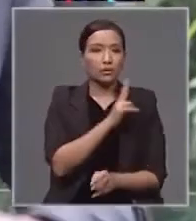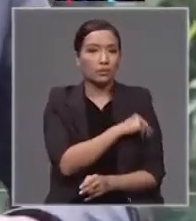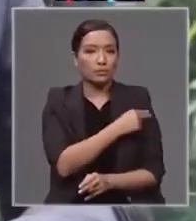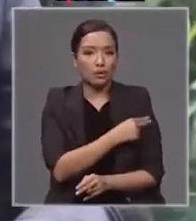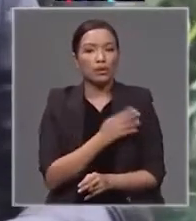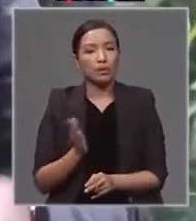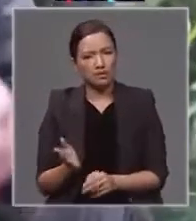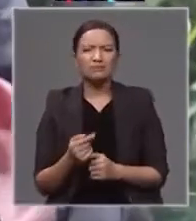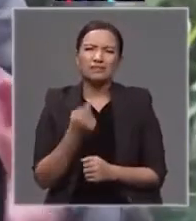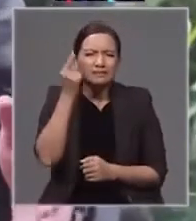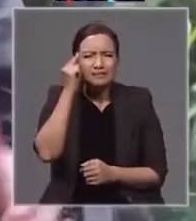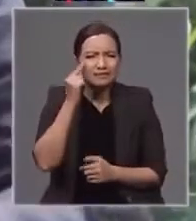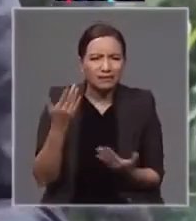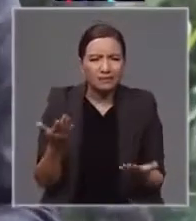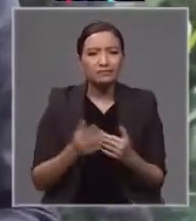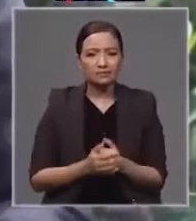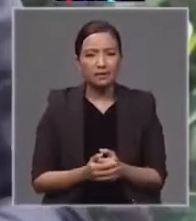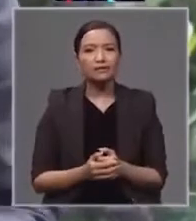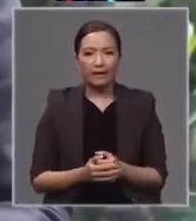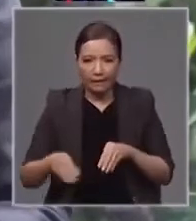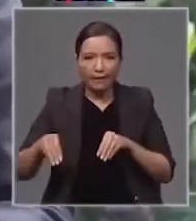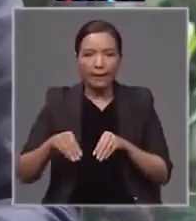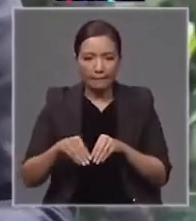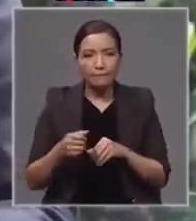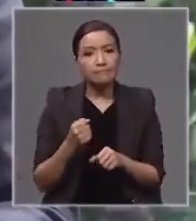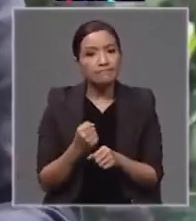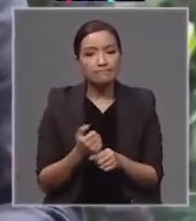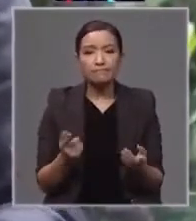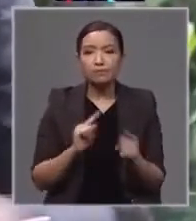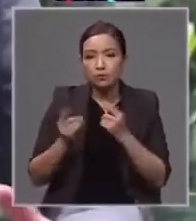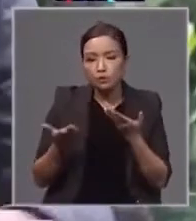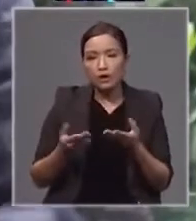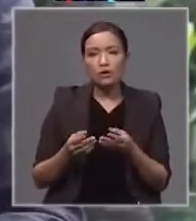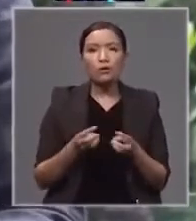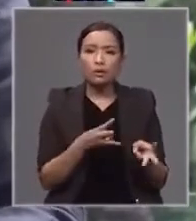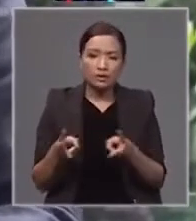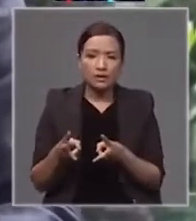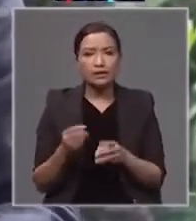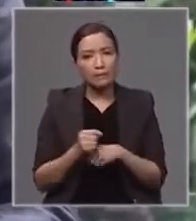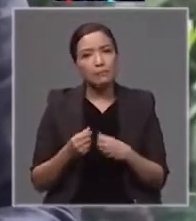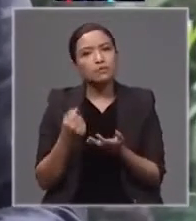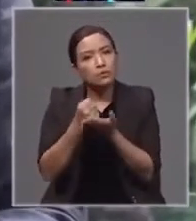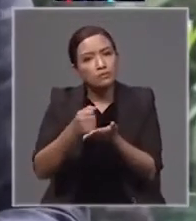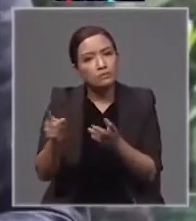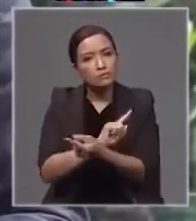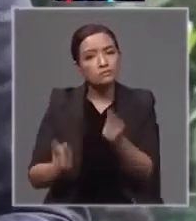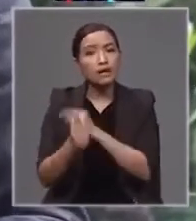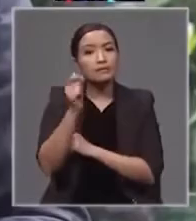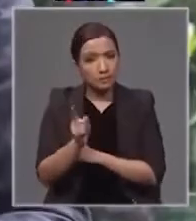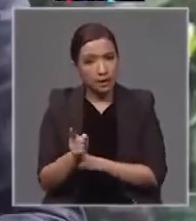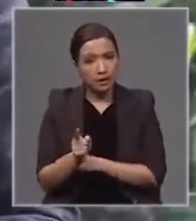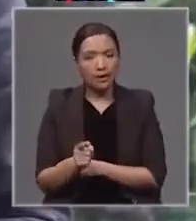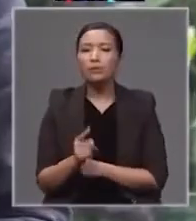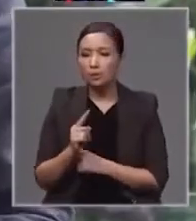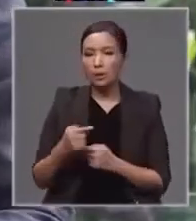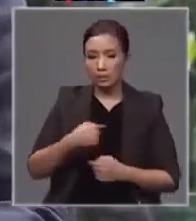องเรื่องนี้อย่างไรและเวทีที่กำลังจะเกิดขึ้นนั้นจะเป็นการหาทางออกให้กับสังคมได้จริงหรือไม่ปฏิตามเนื้อหาในการพูดคุยระ